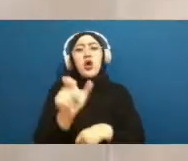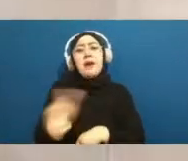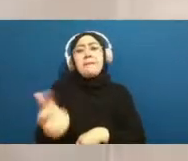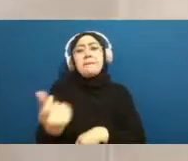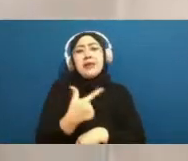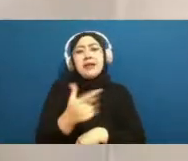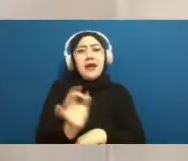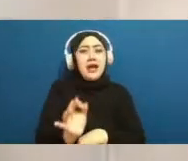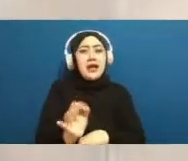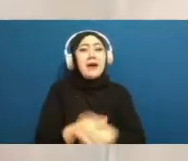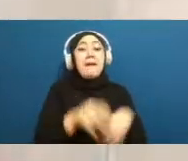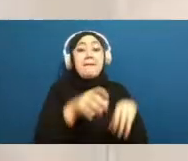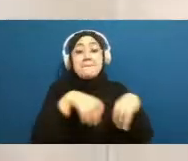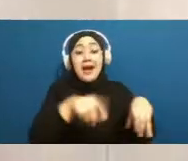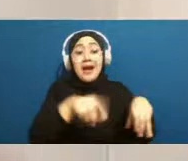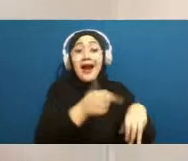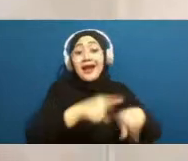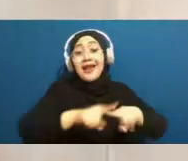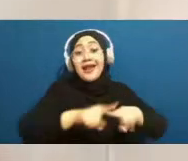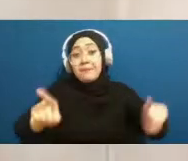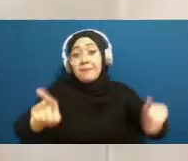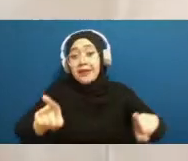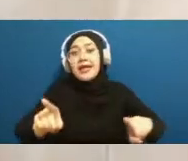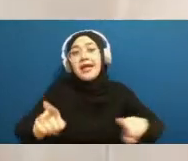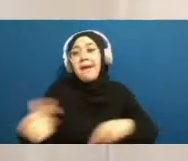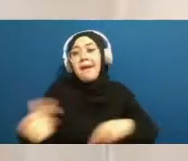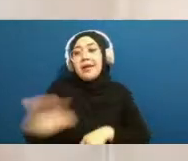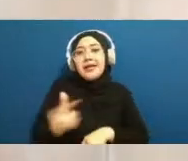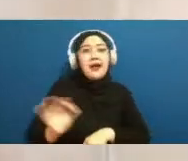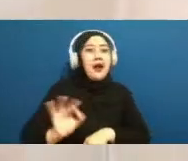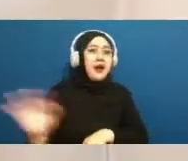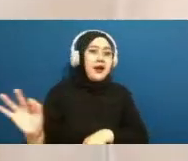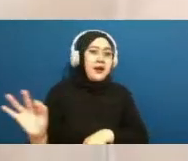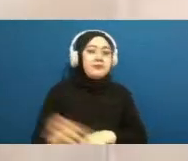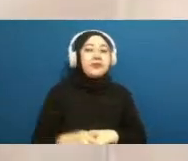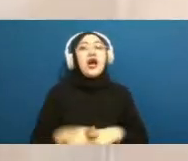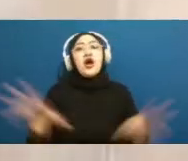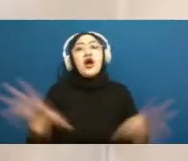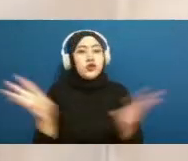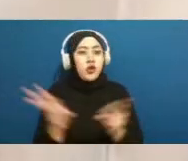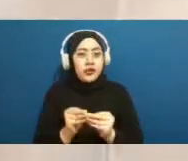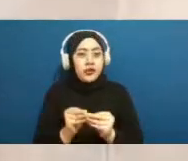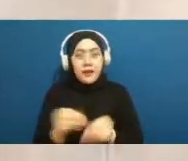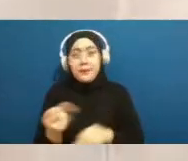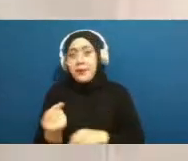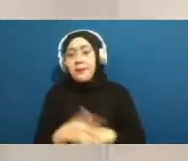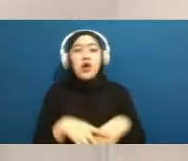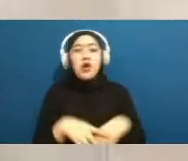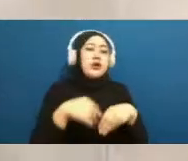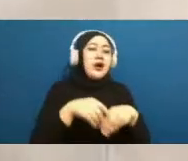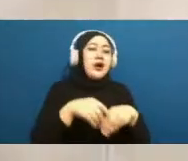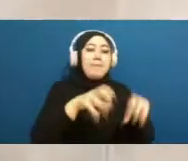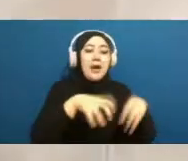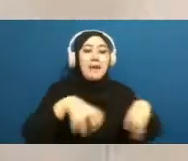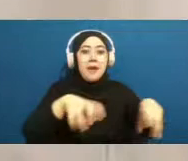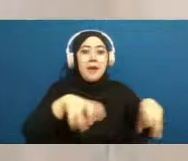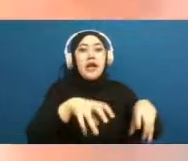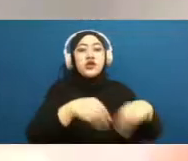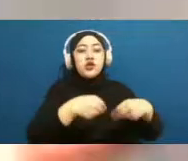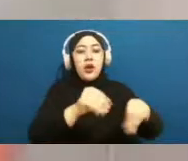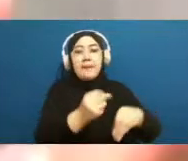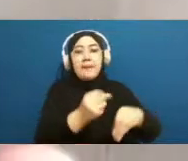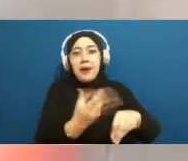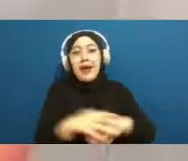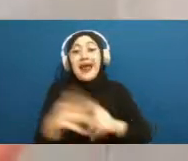plan itu kita bikin. Jadi kita tahu dari business plan, kita tahu biaya produksi berapa, biaya lain-lainnya berapa, harga jualnya berapa, dan